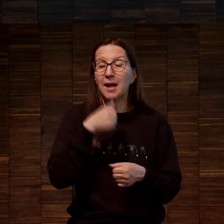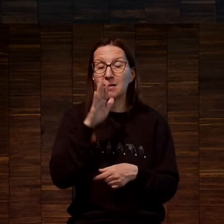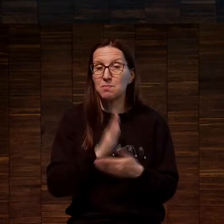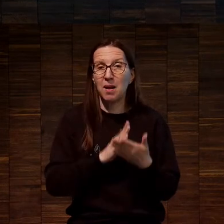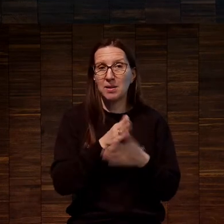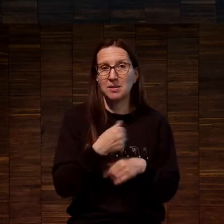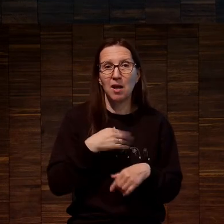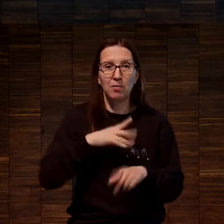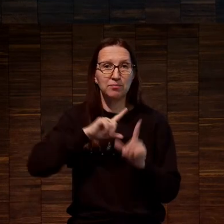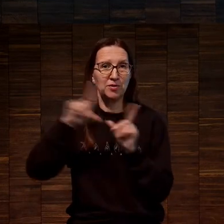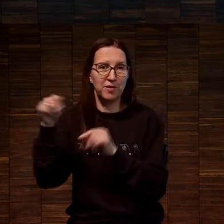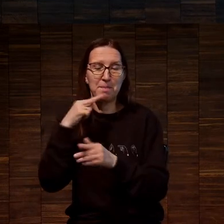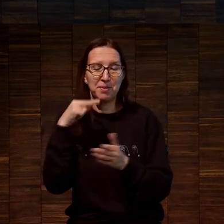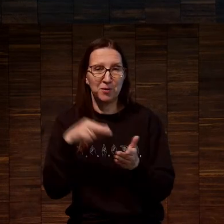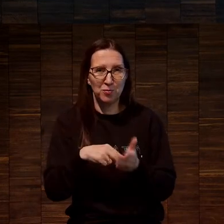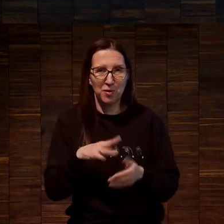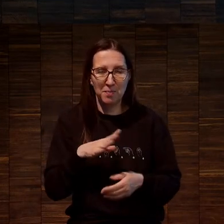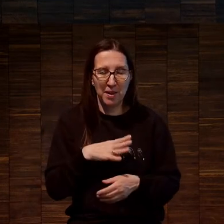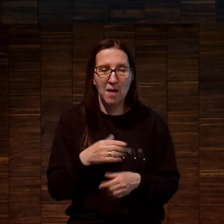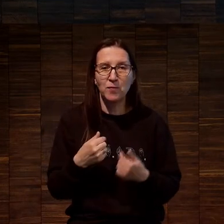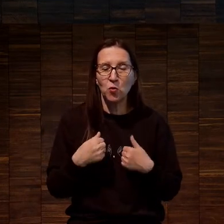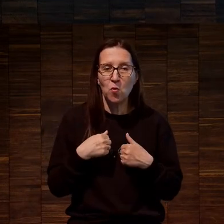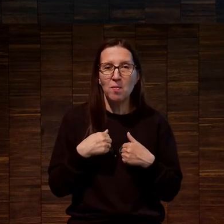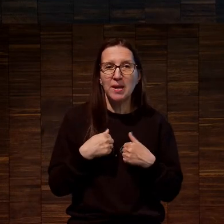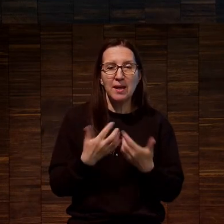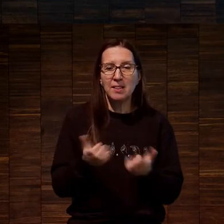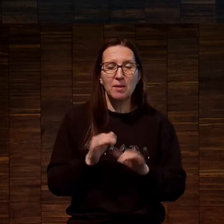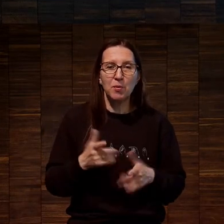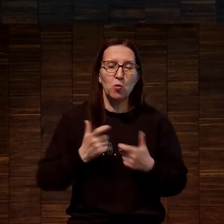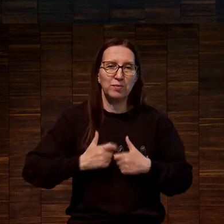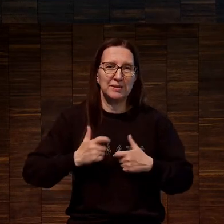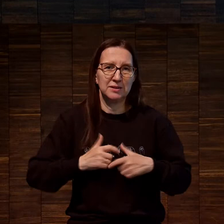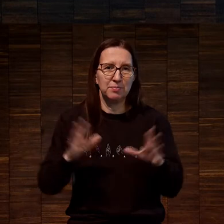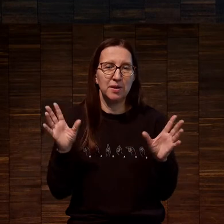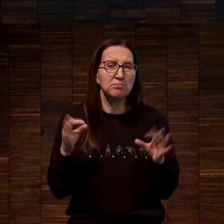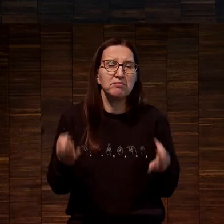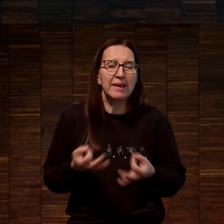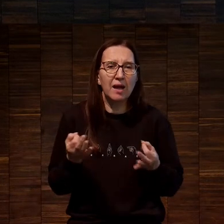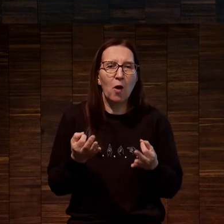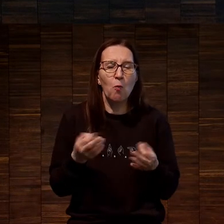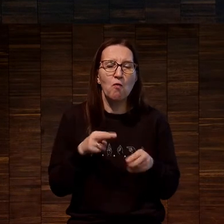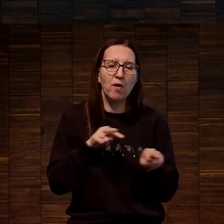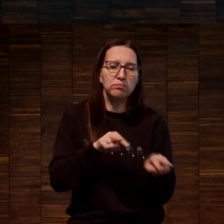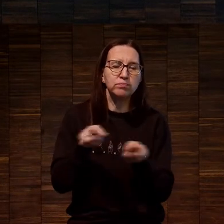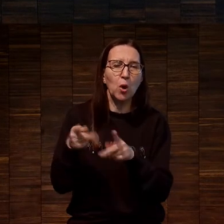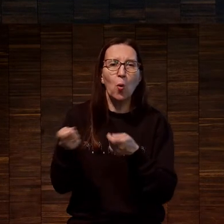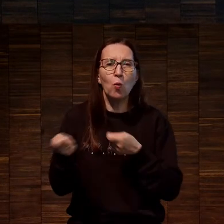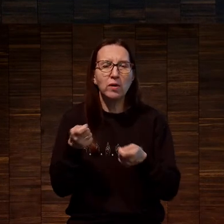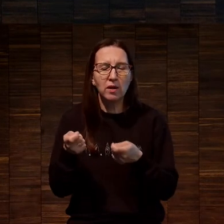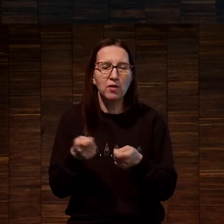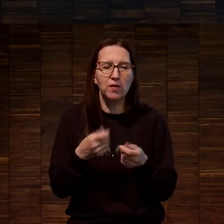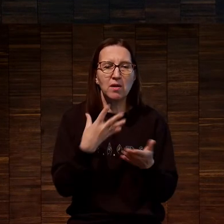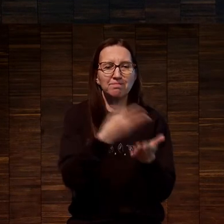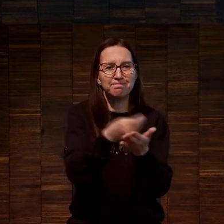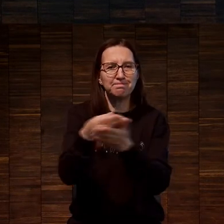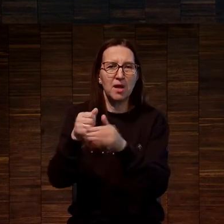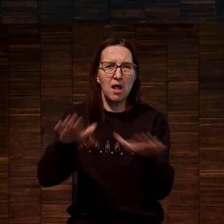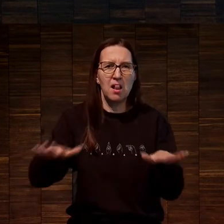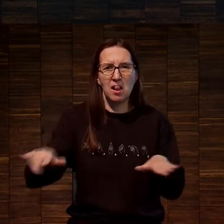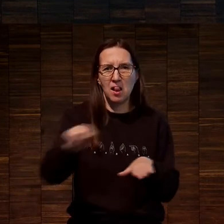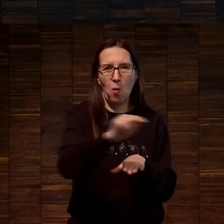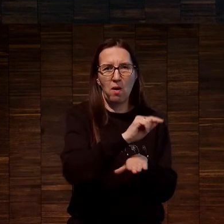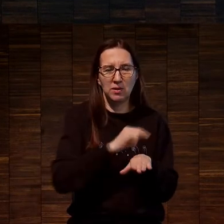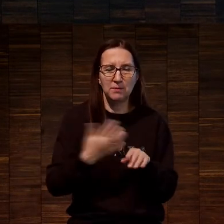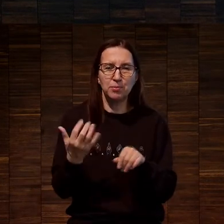даже в Петербурге была. Но в любом случае мы не берем на себя абсолютно никакого курирования над отдельными локациями. То